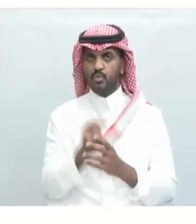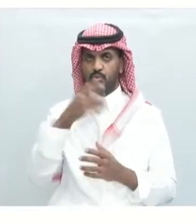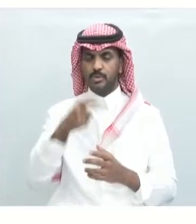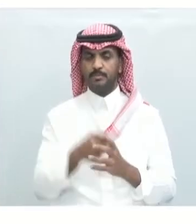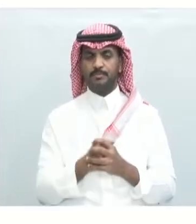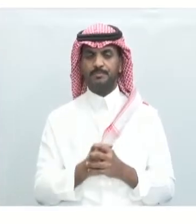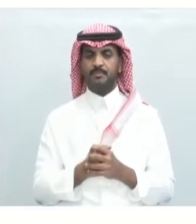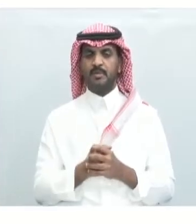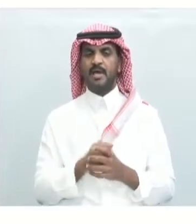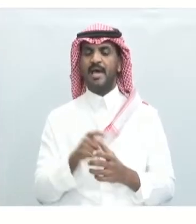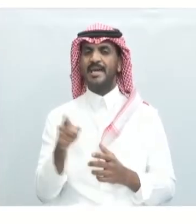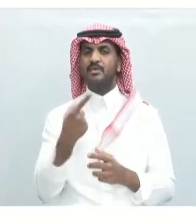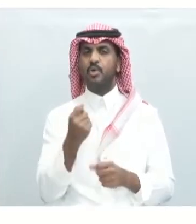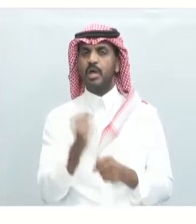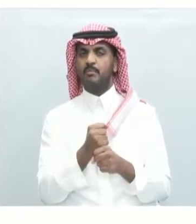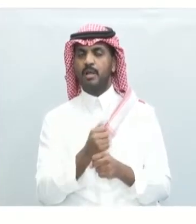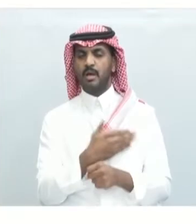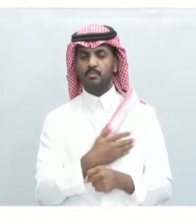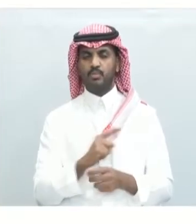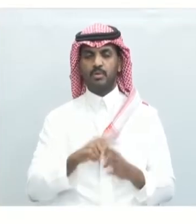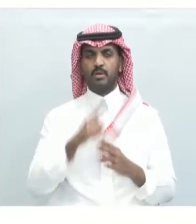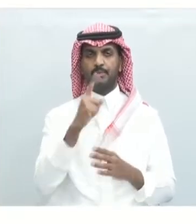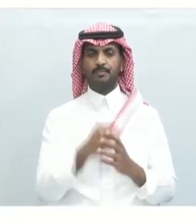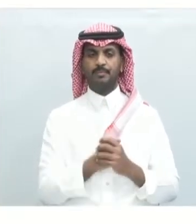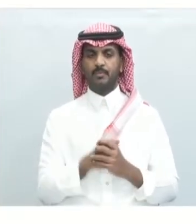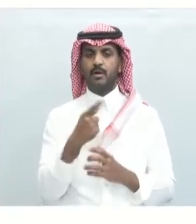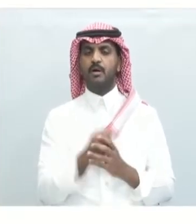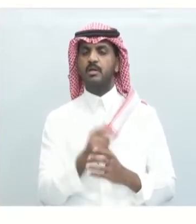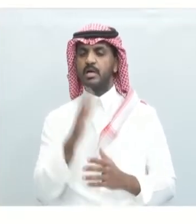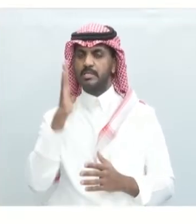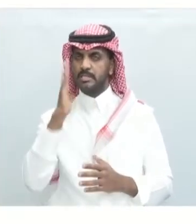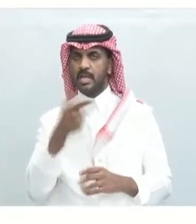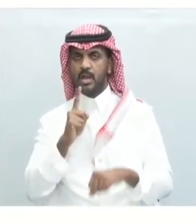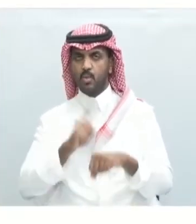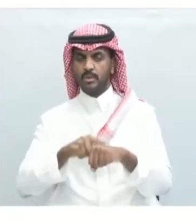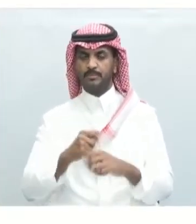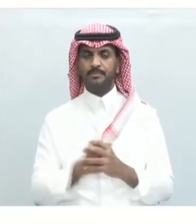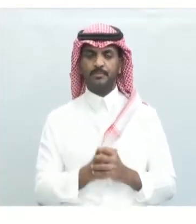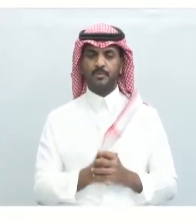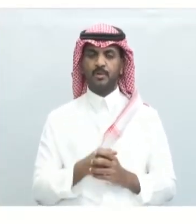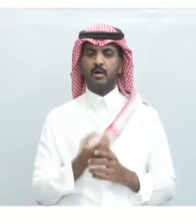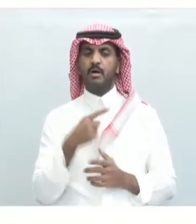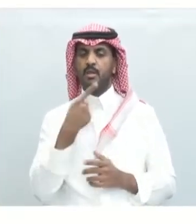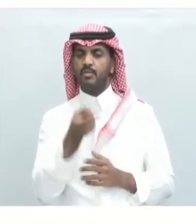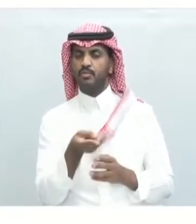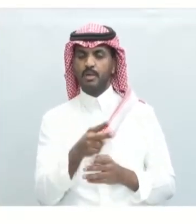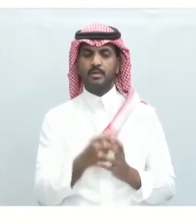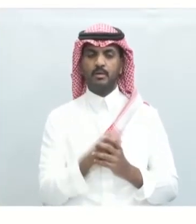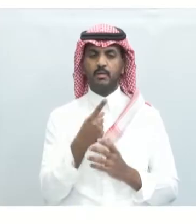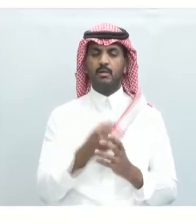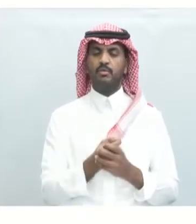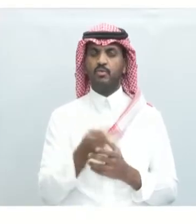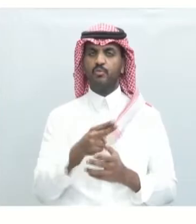وسلم اي العمل احب الى الله قال الصلاه على وقتها قال ثم اي قال